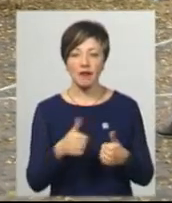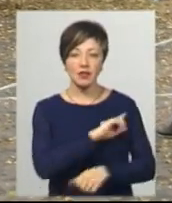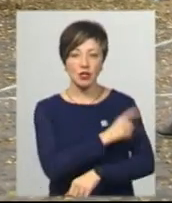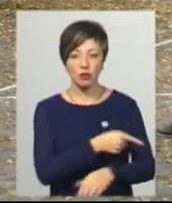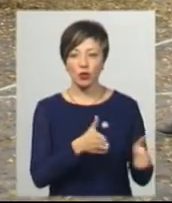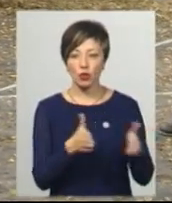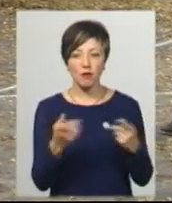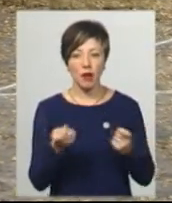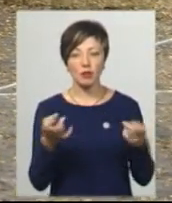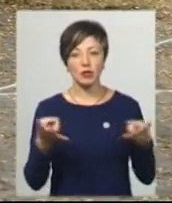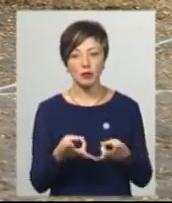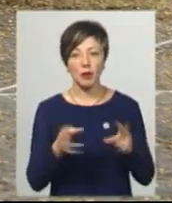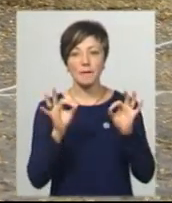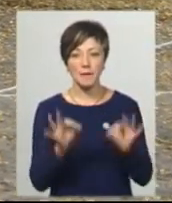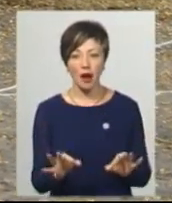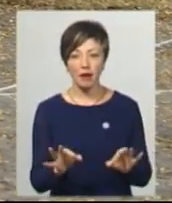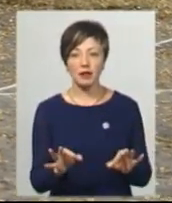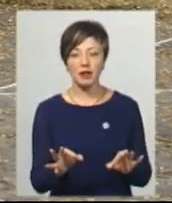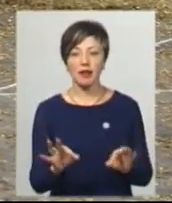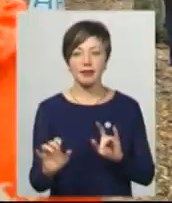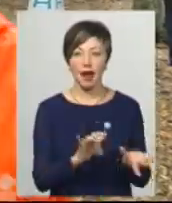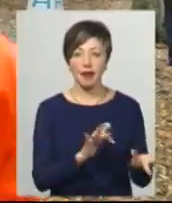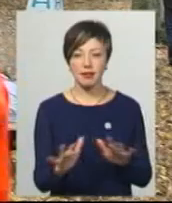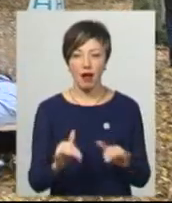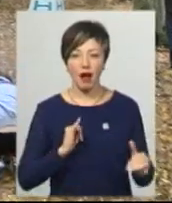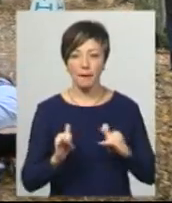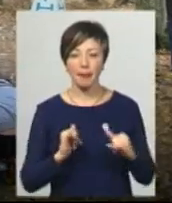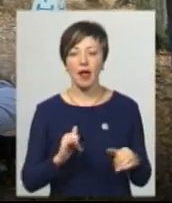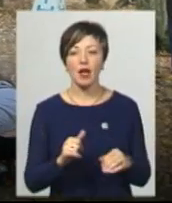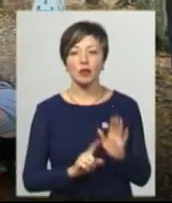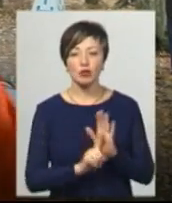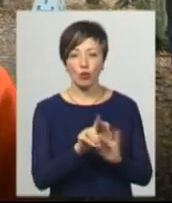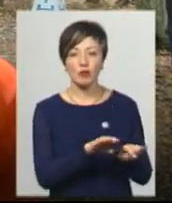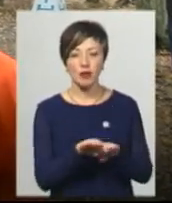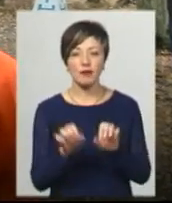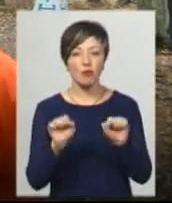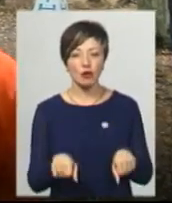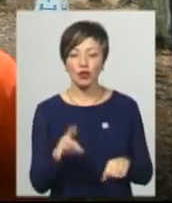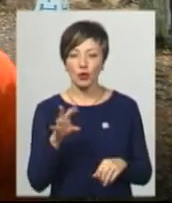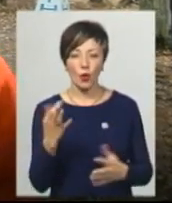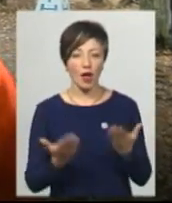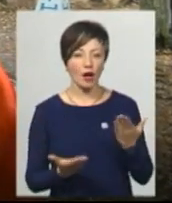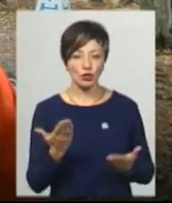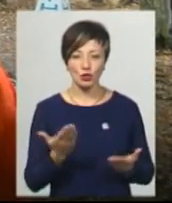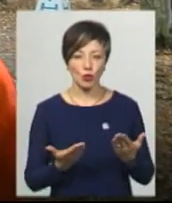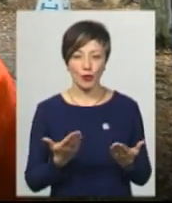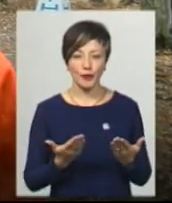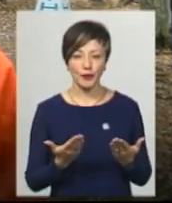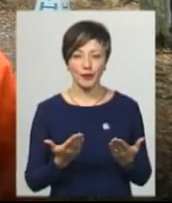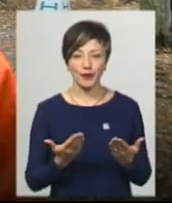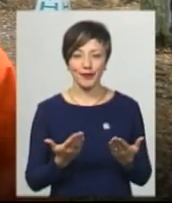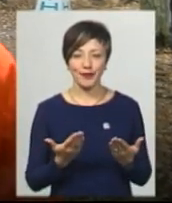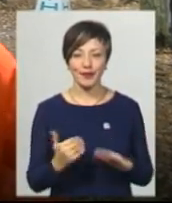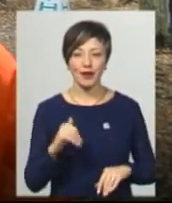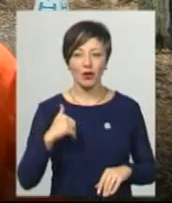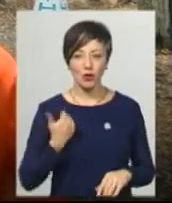підготовки замало. Потрібно ще правильно вибрана тактика. На початковому рівні можна, але якщо